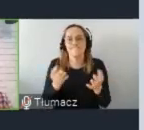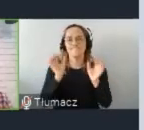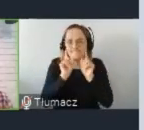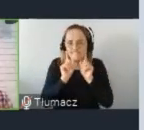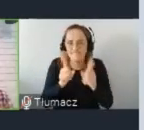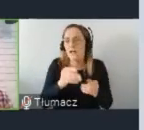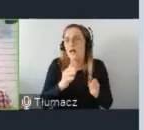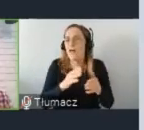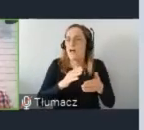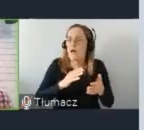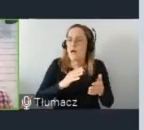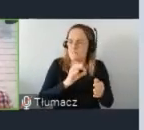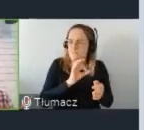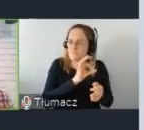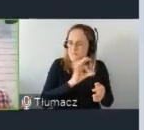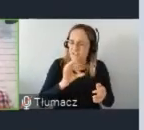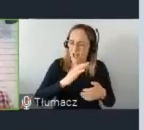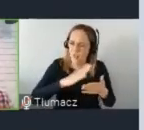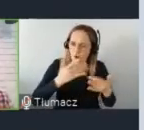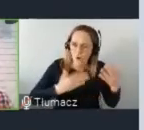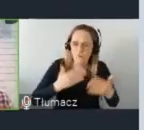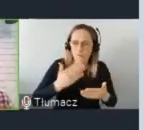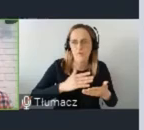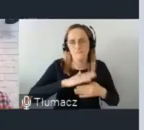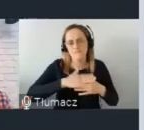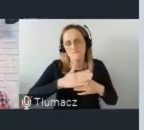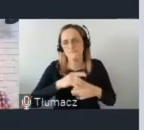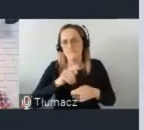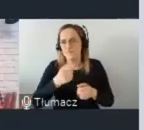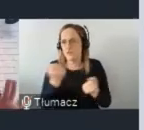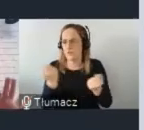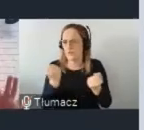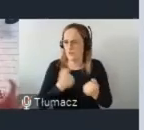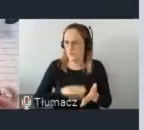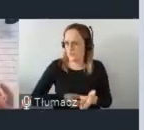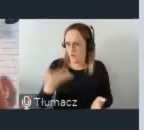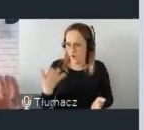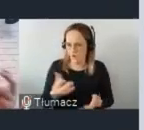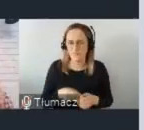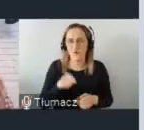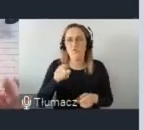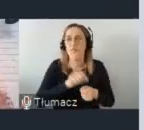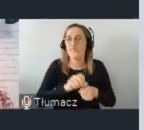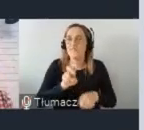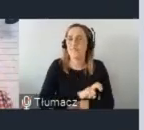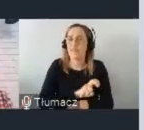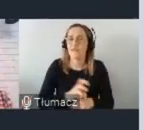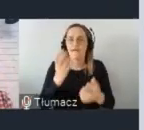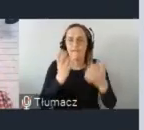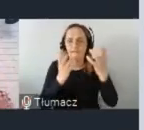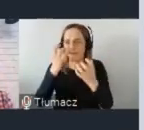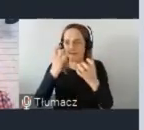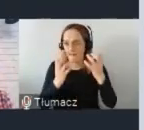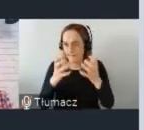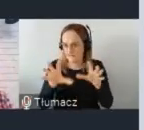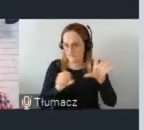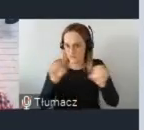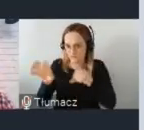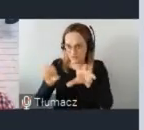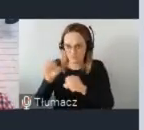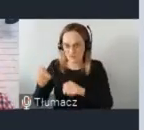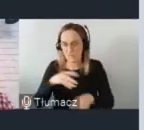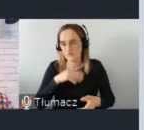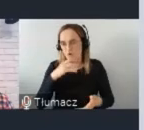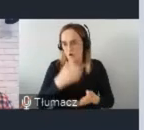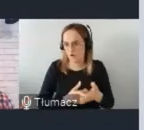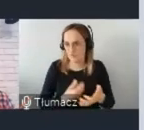dosyć drogi, że technologia, którą tutaj użyli, to jest Leap Motion, to jest taka technologia, która jeszcze łapie gest dodatkowo i można